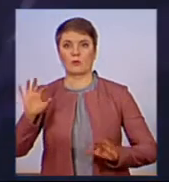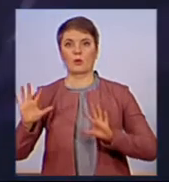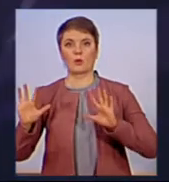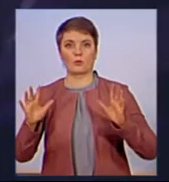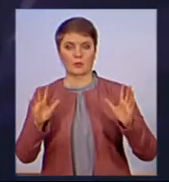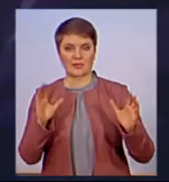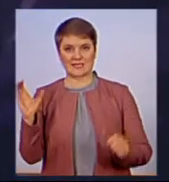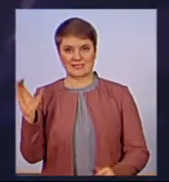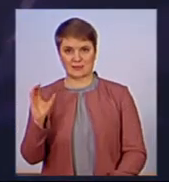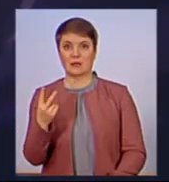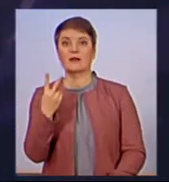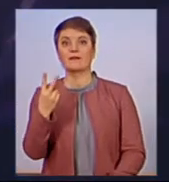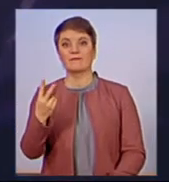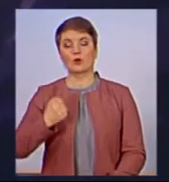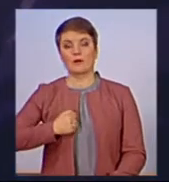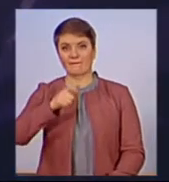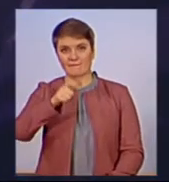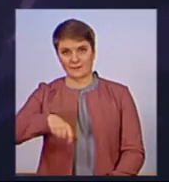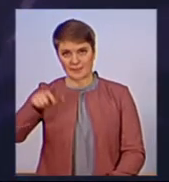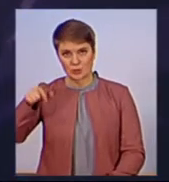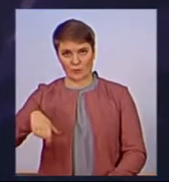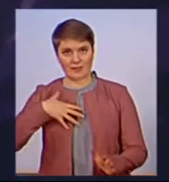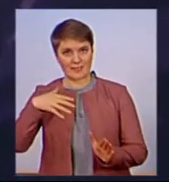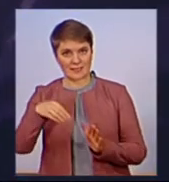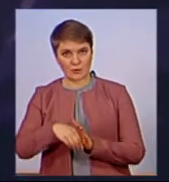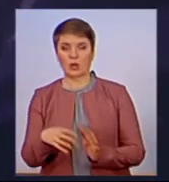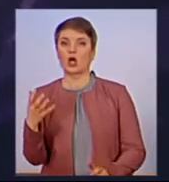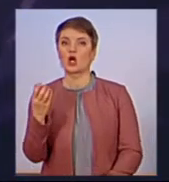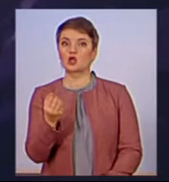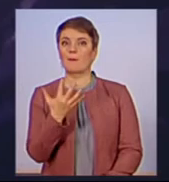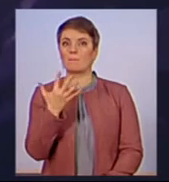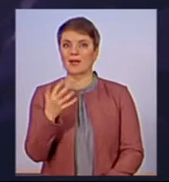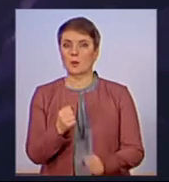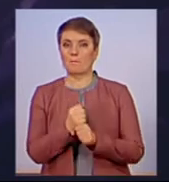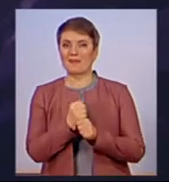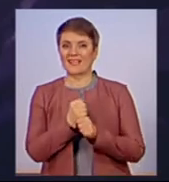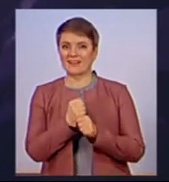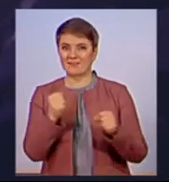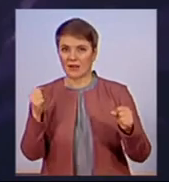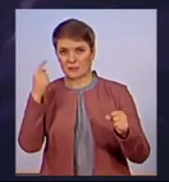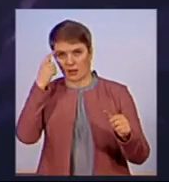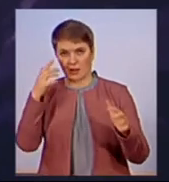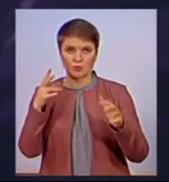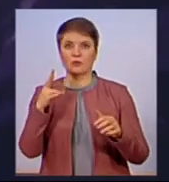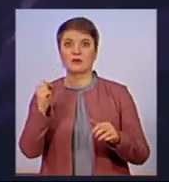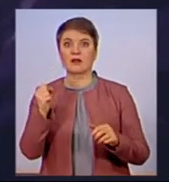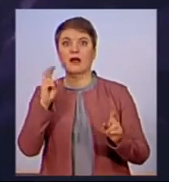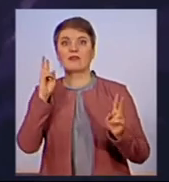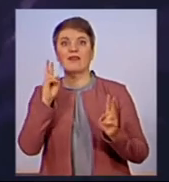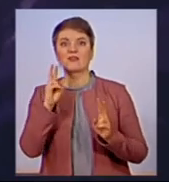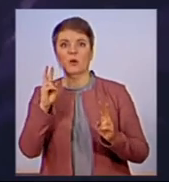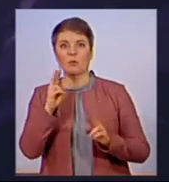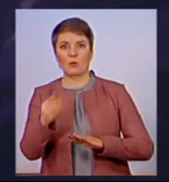Двоє військових загинули, ще п'ятеро поранені та контужені. Вони підірвалися на невідомому вибуховому пристрої сьогодні під час